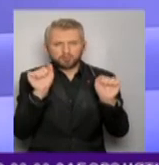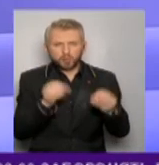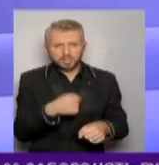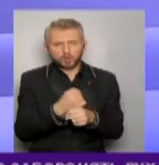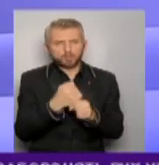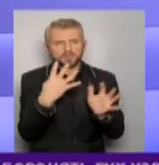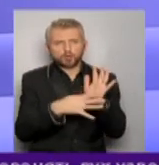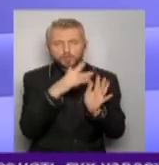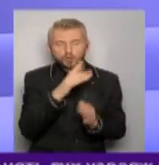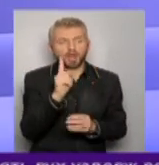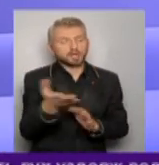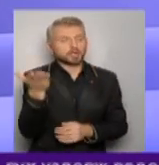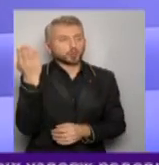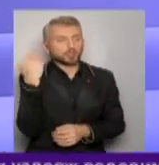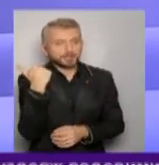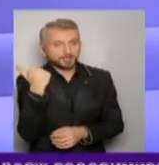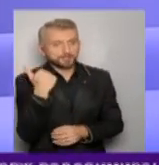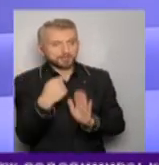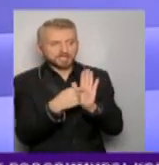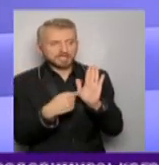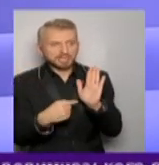роки, але тоді ділили